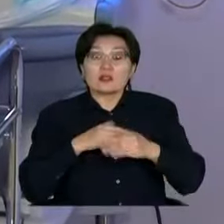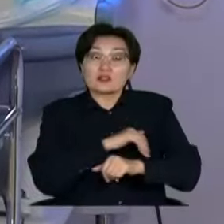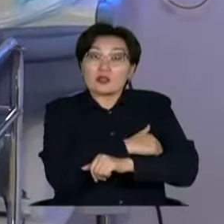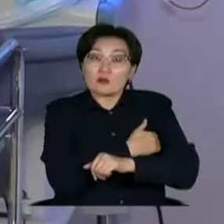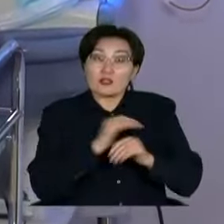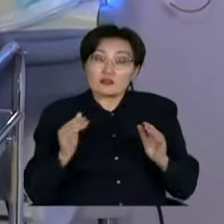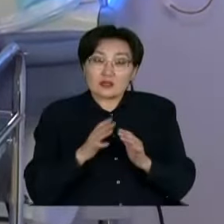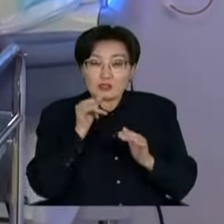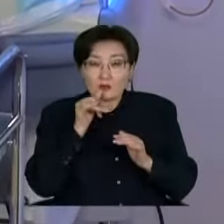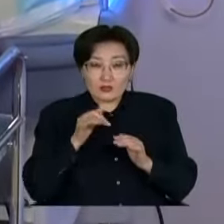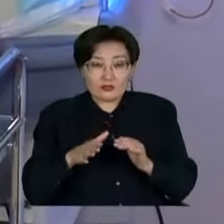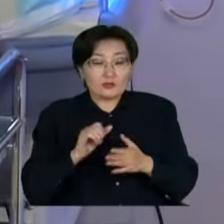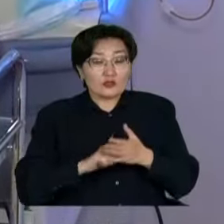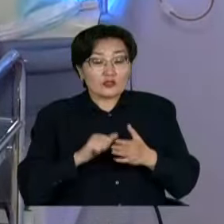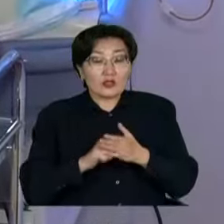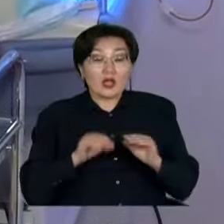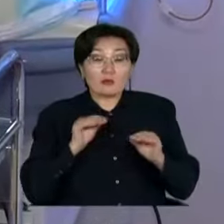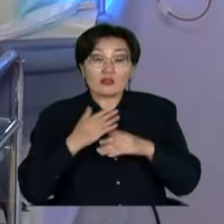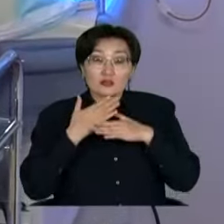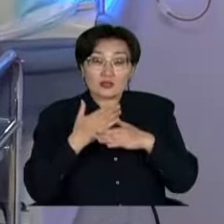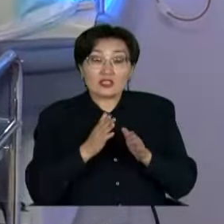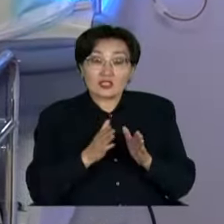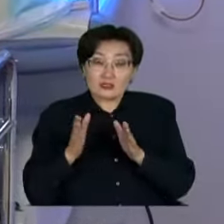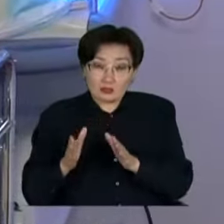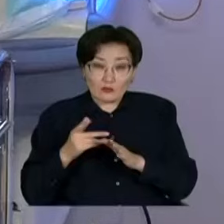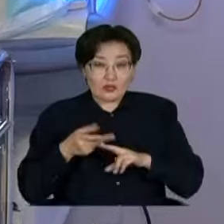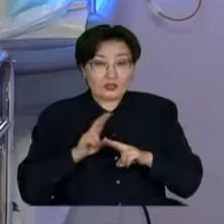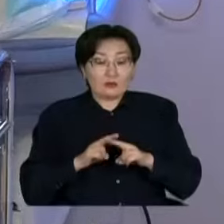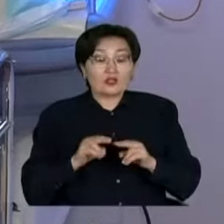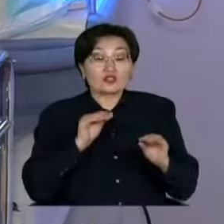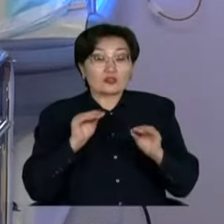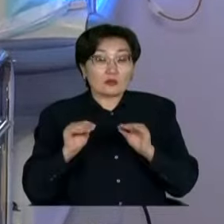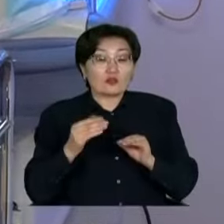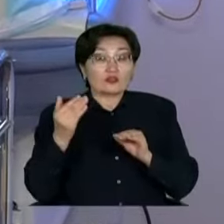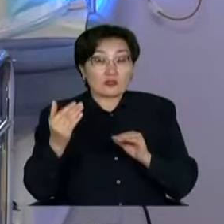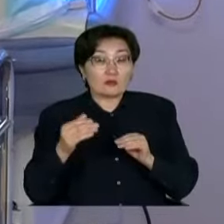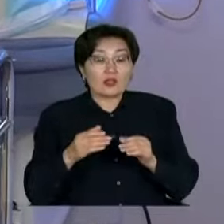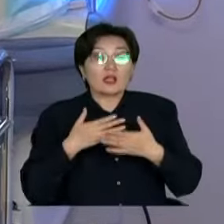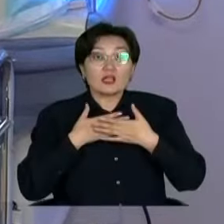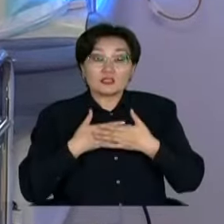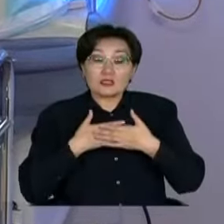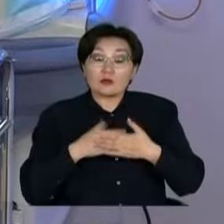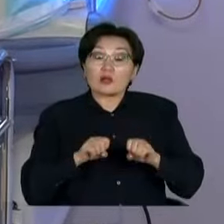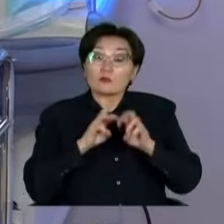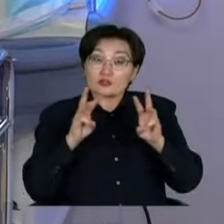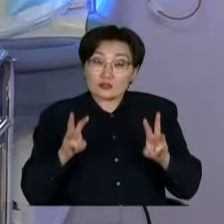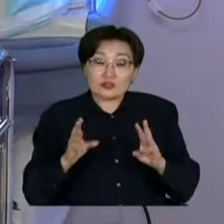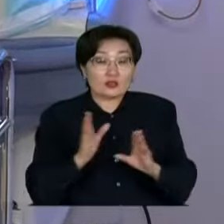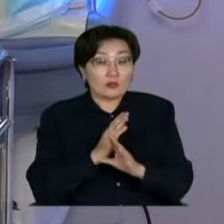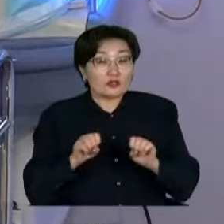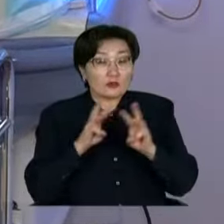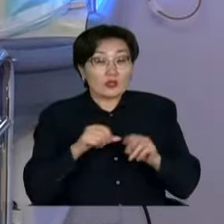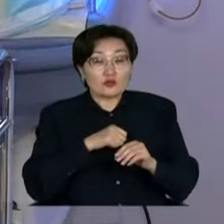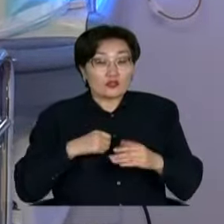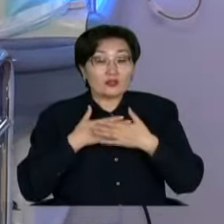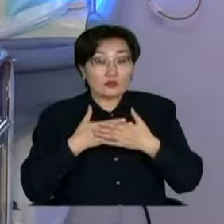температурасын сақтай алмайтындықтан аппарат көмегімен оны реттейді. Сондай ақ жабдықта олар оттегімен қамтамасыз етіліп, өз бетінше тыныс